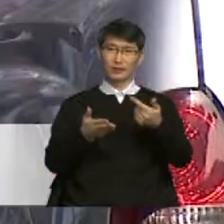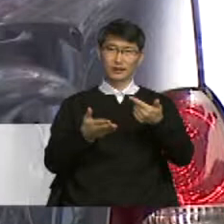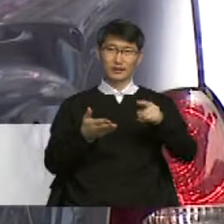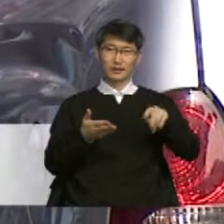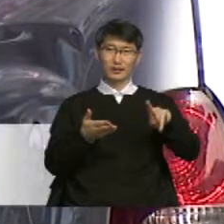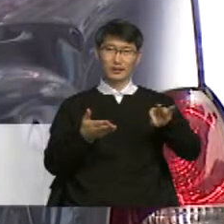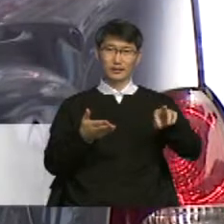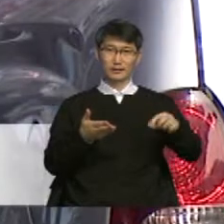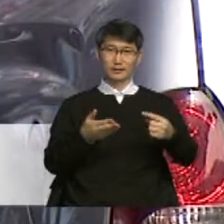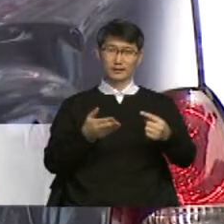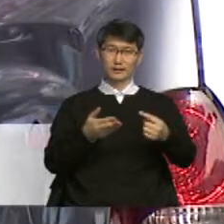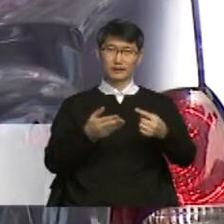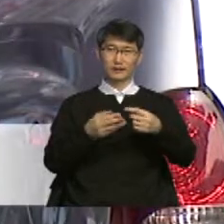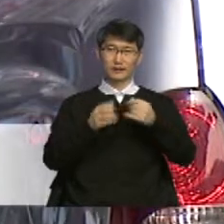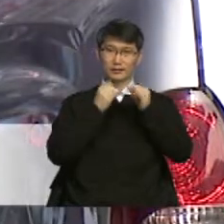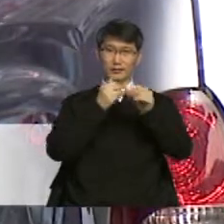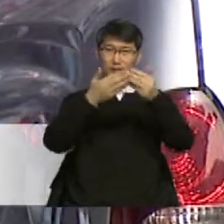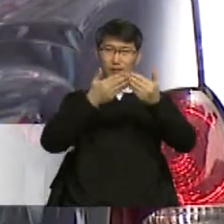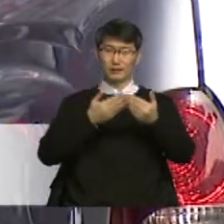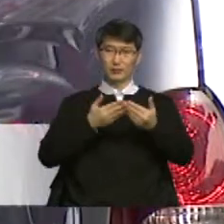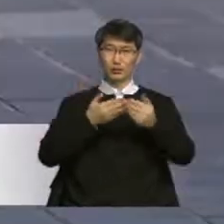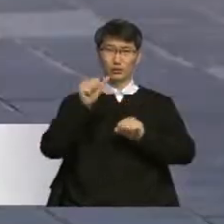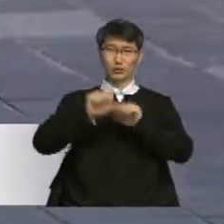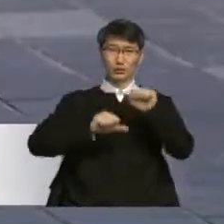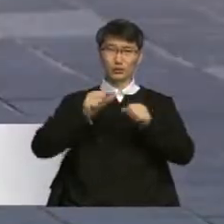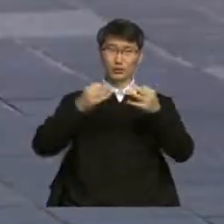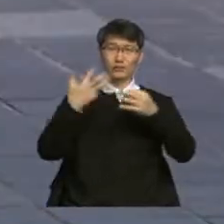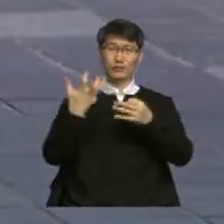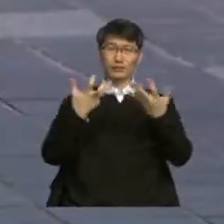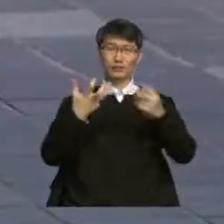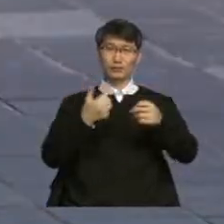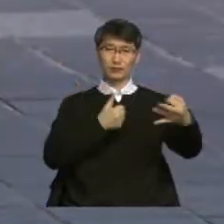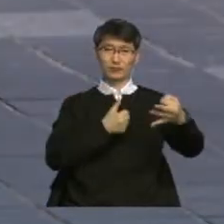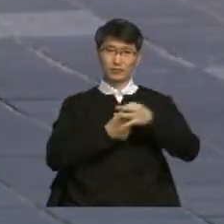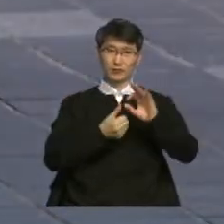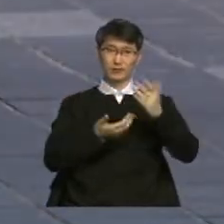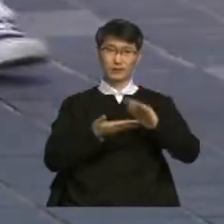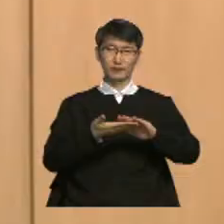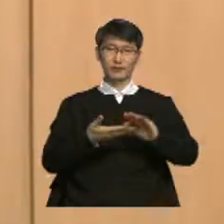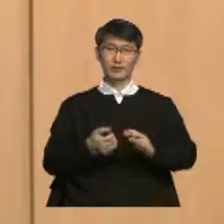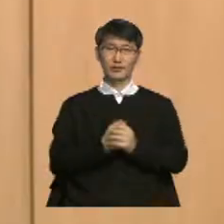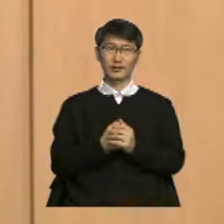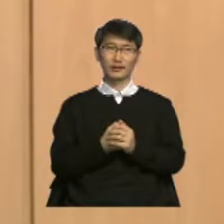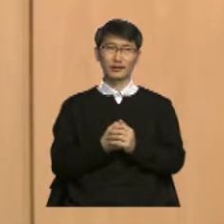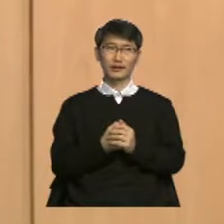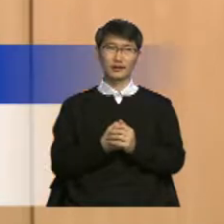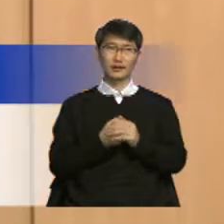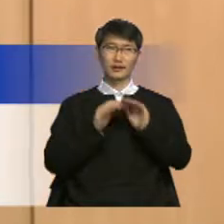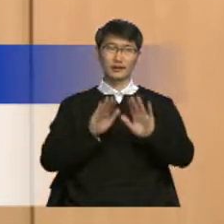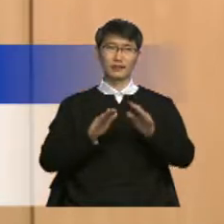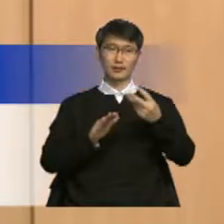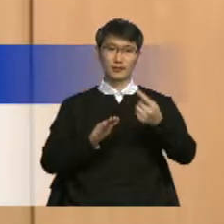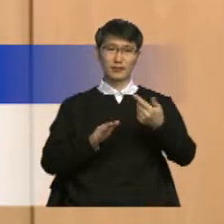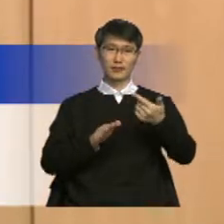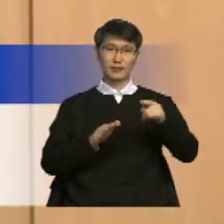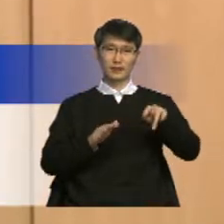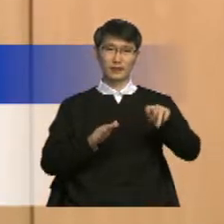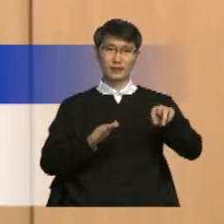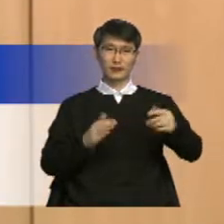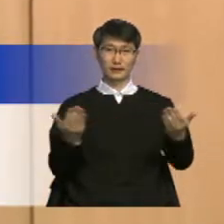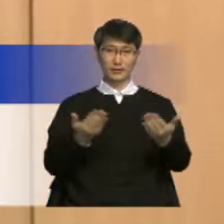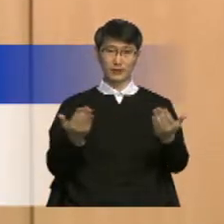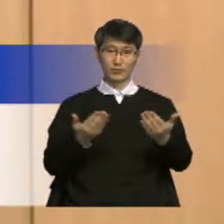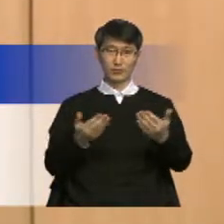선정되면서 앞으로 5년간 80억 원 의 예산을 지원받을 수 있기 때문입니다 이거를 외상 스 사업은 시설 환경